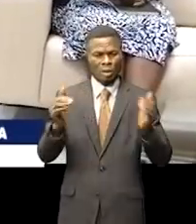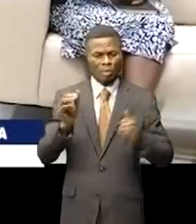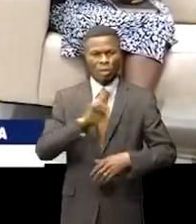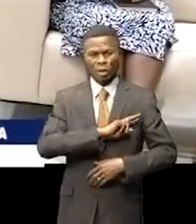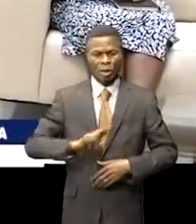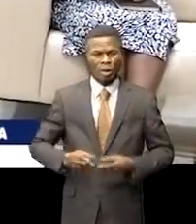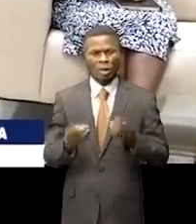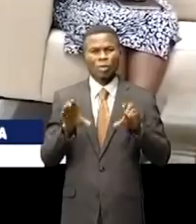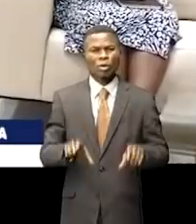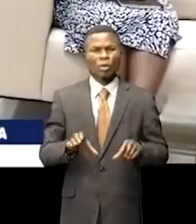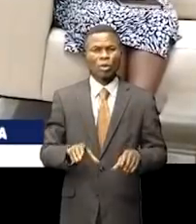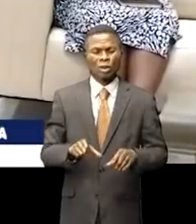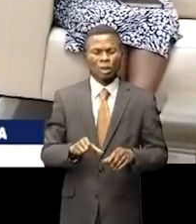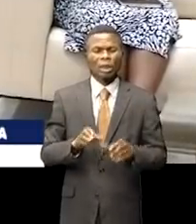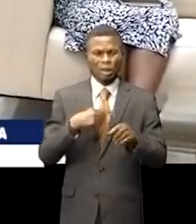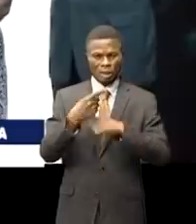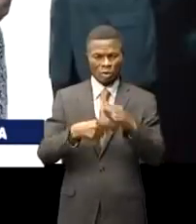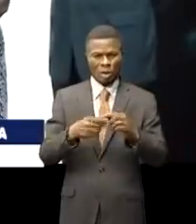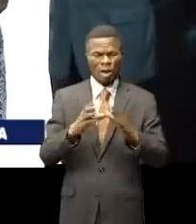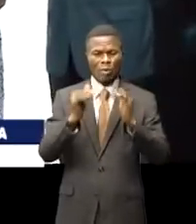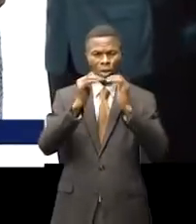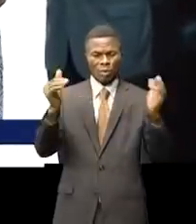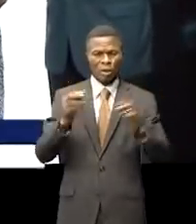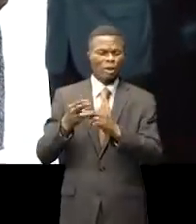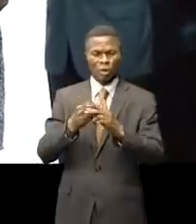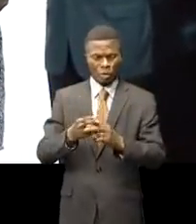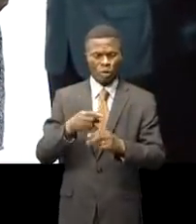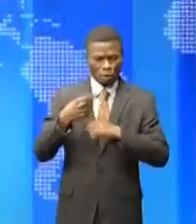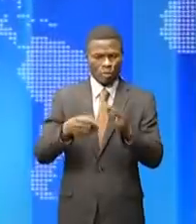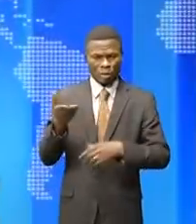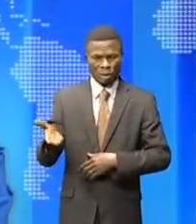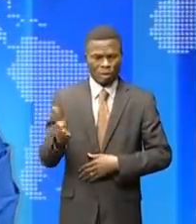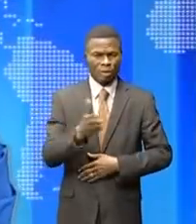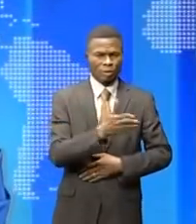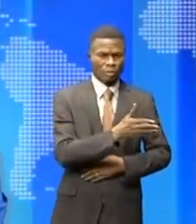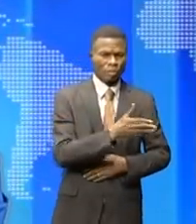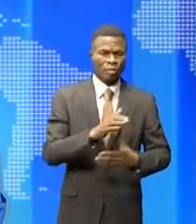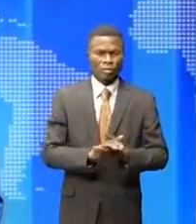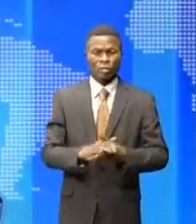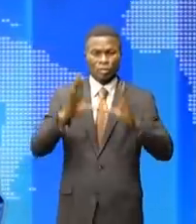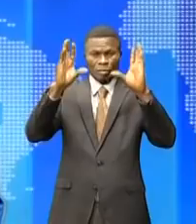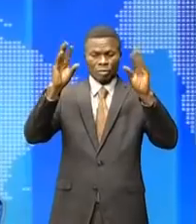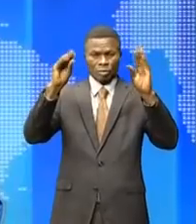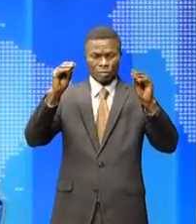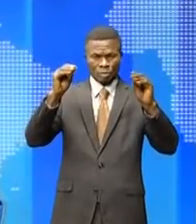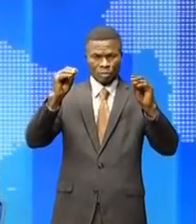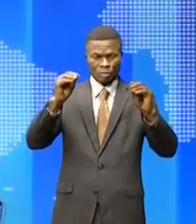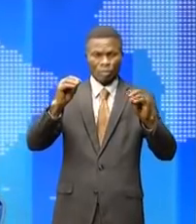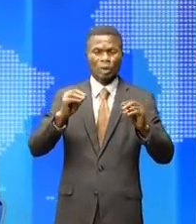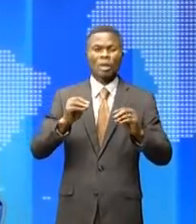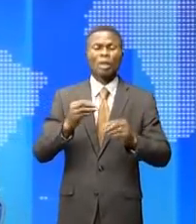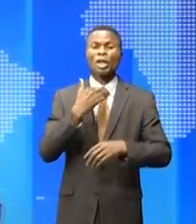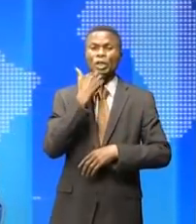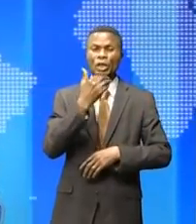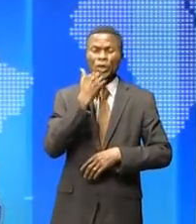démocratique du congo qui passe par la paix et la sécurité les magasins tenus par les opérateurs